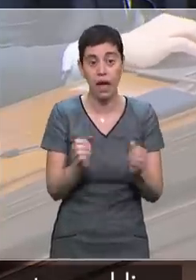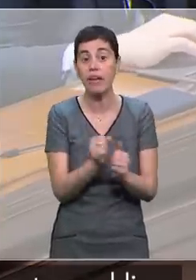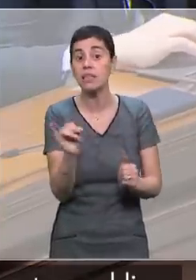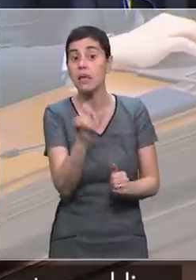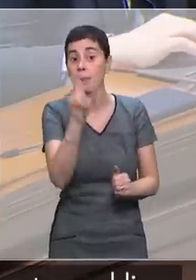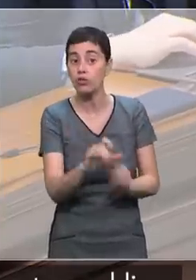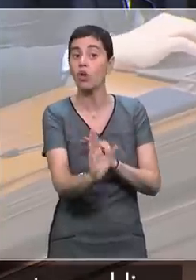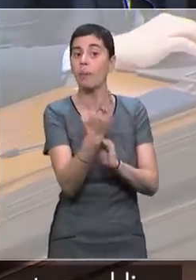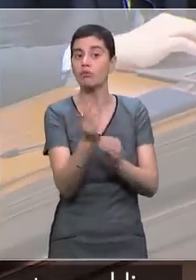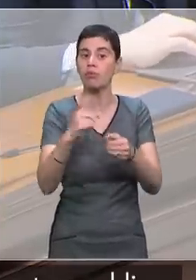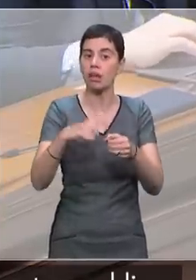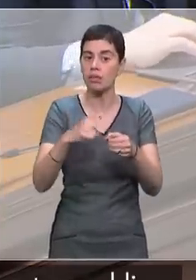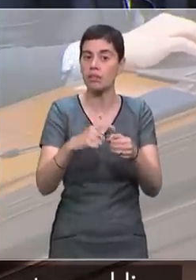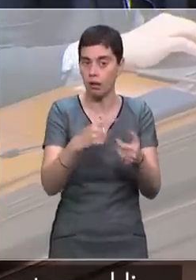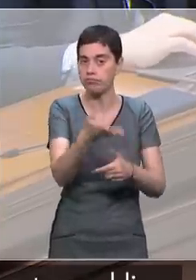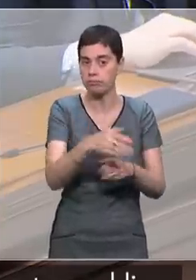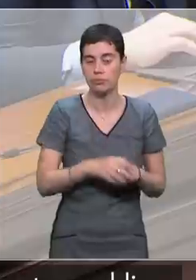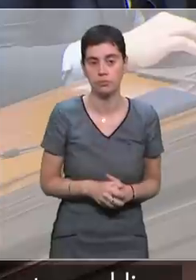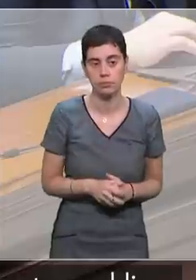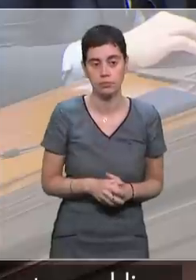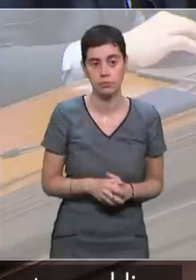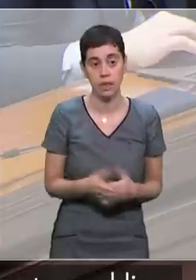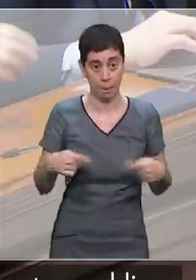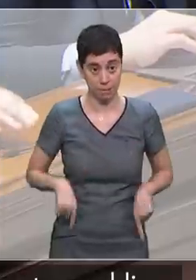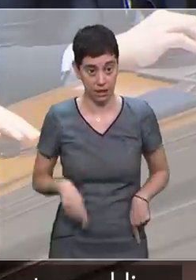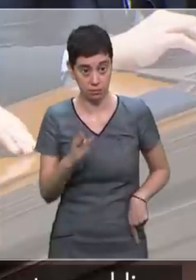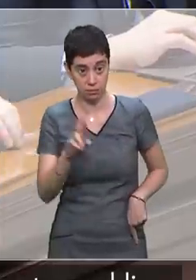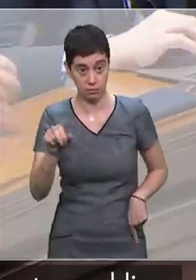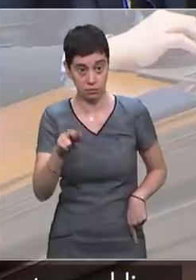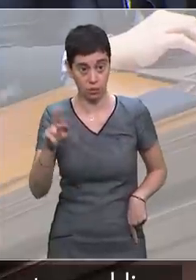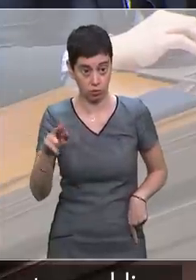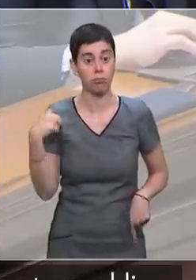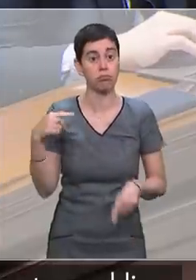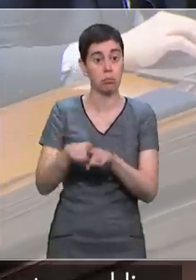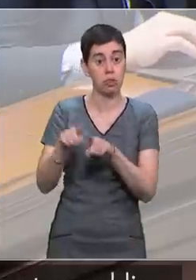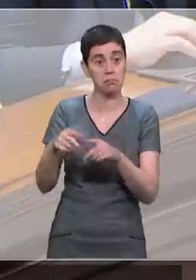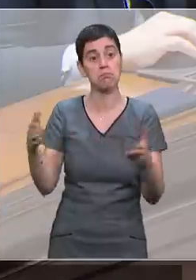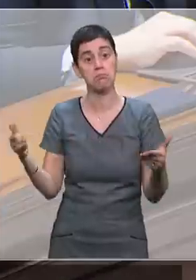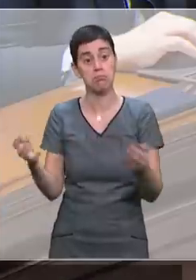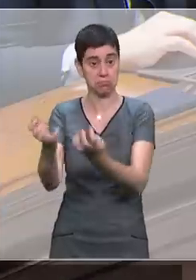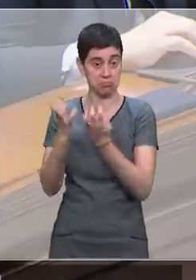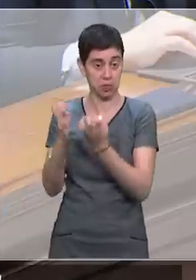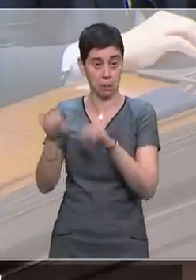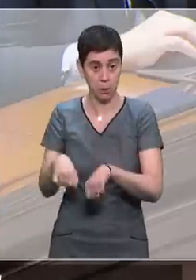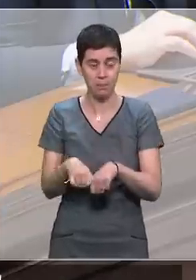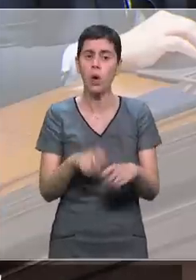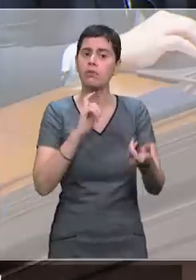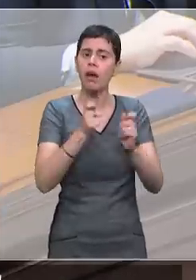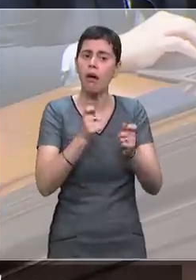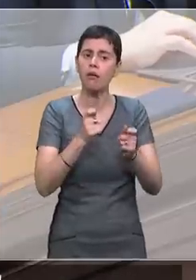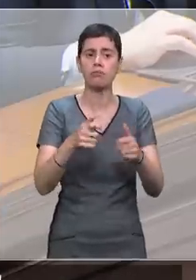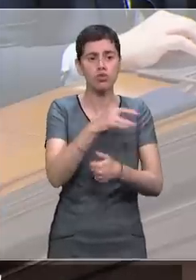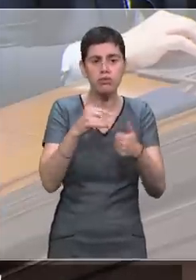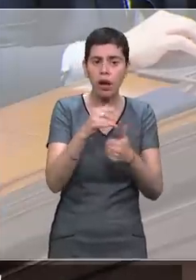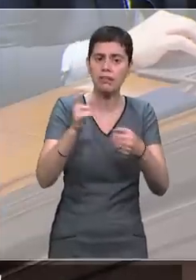profession. Le ministre François Braun les recevra dans ce cadre. Dans le cadre d'un dialogue social nourri, nous souhaitons pouvoir établir un plan d'ampleur